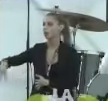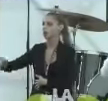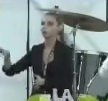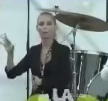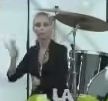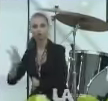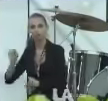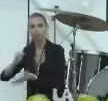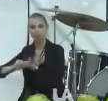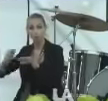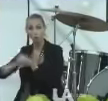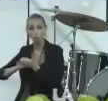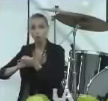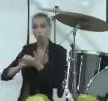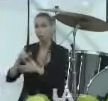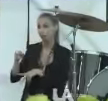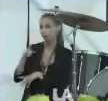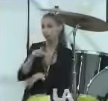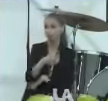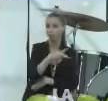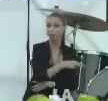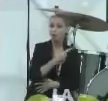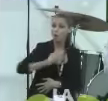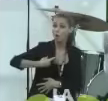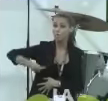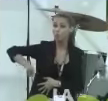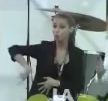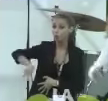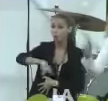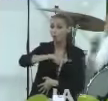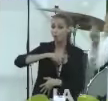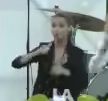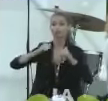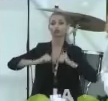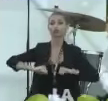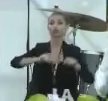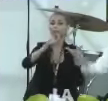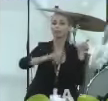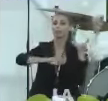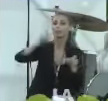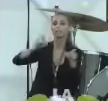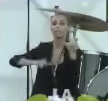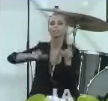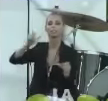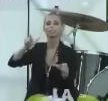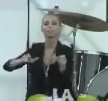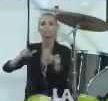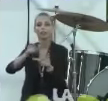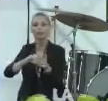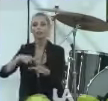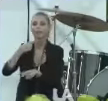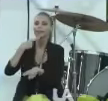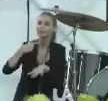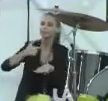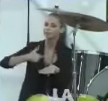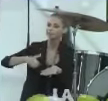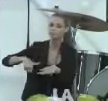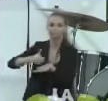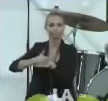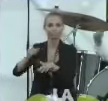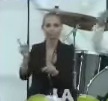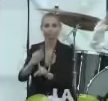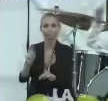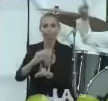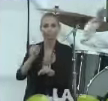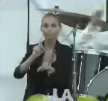così chi ne va di mezzo? Siamo solo noi, solo i cittadini. Le poltrone, il coraggiosissimo Renzi non le tocca,